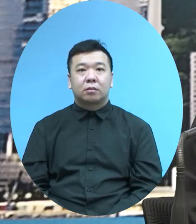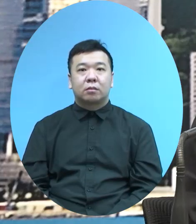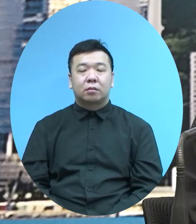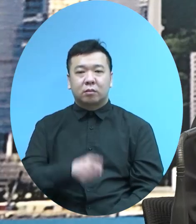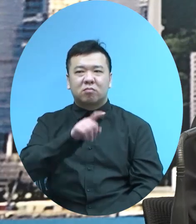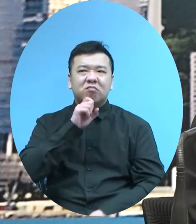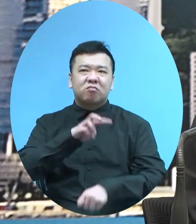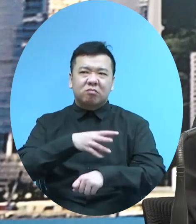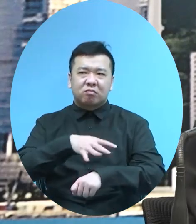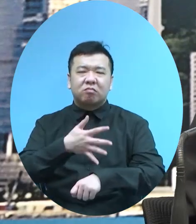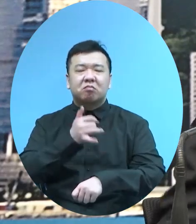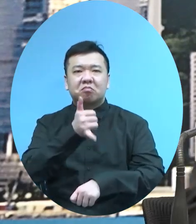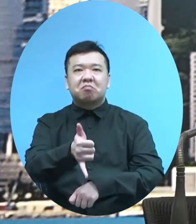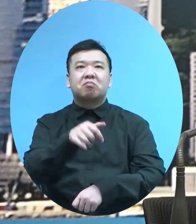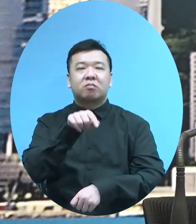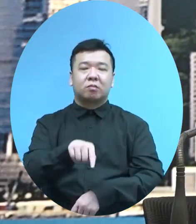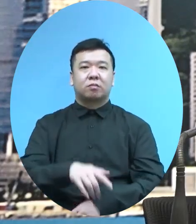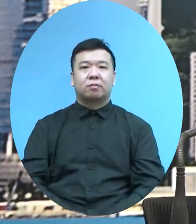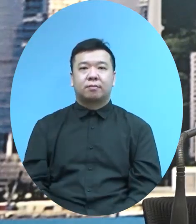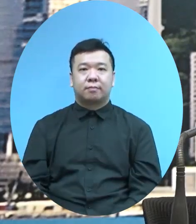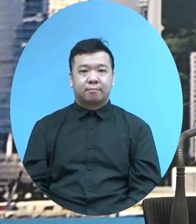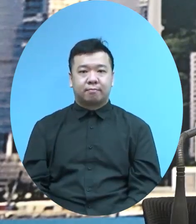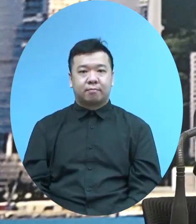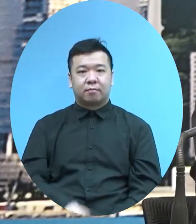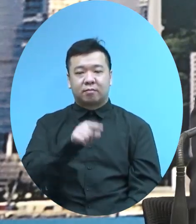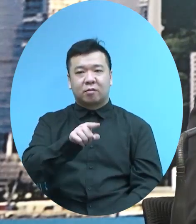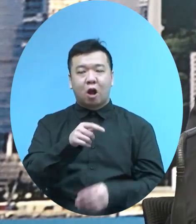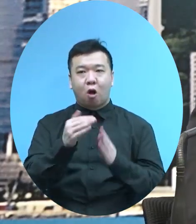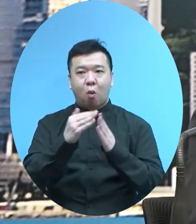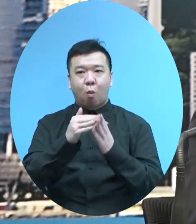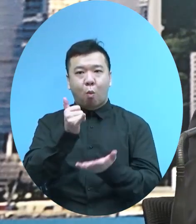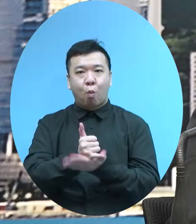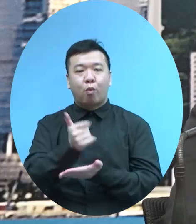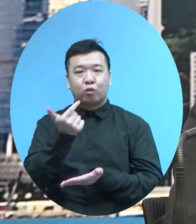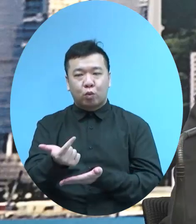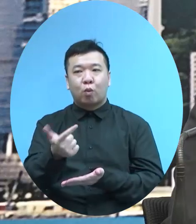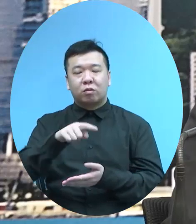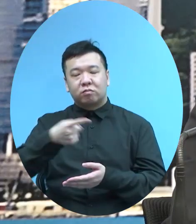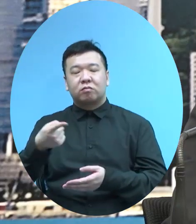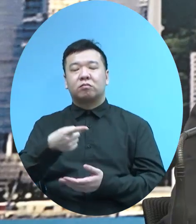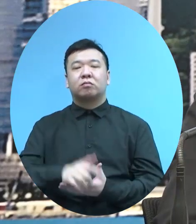幾個鐘咁樣嘅。咁其他時候咧都係喺屋企多啦。咁啊～